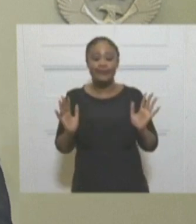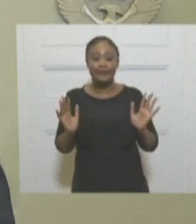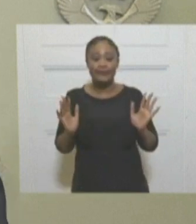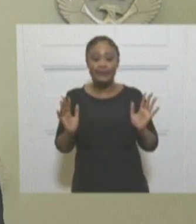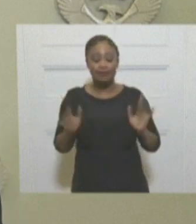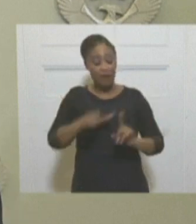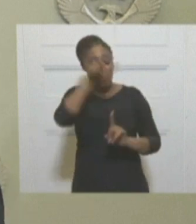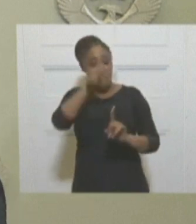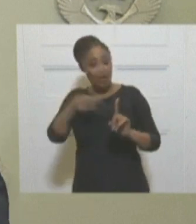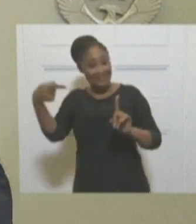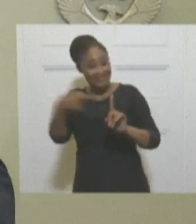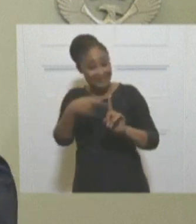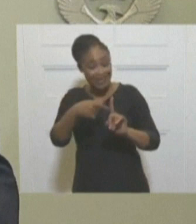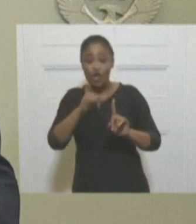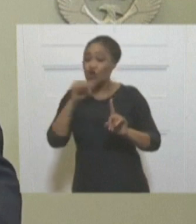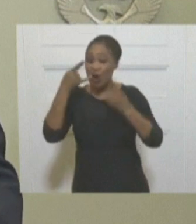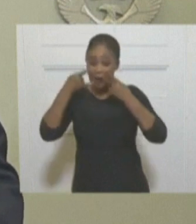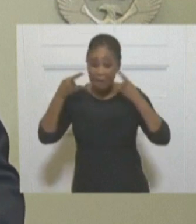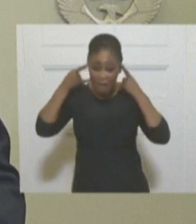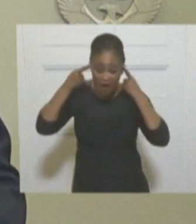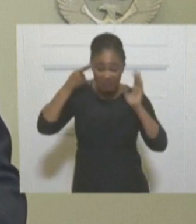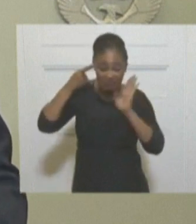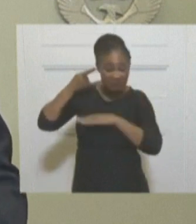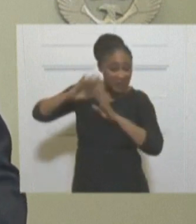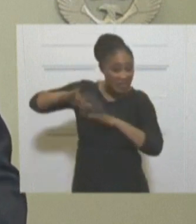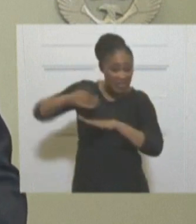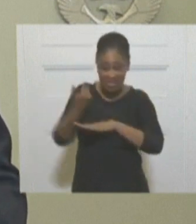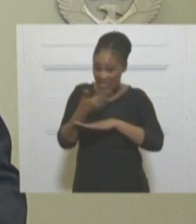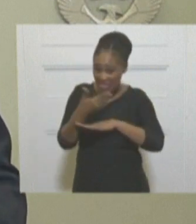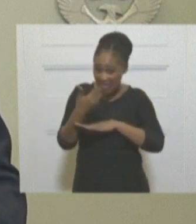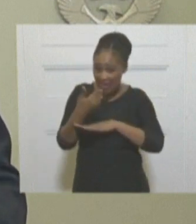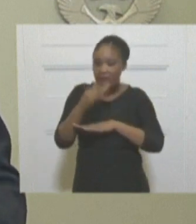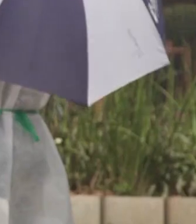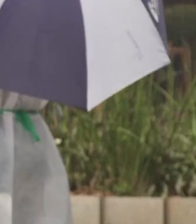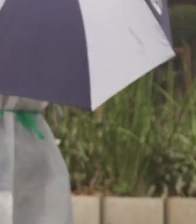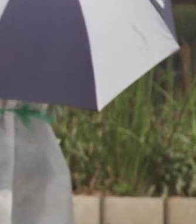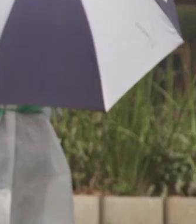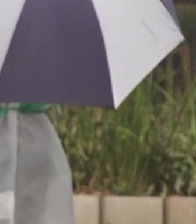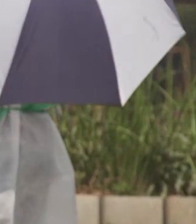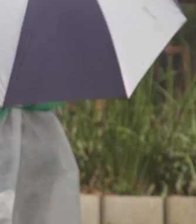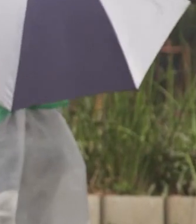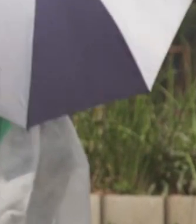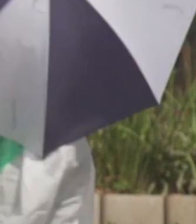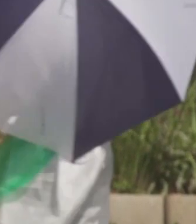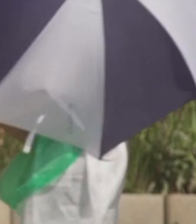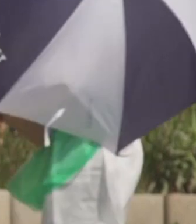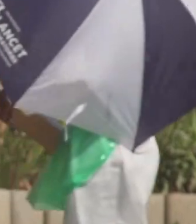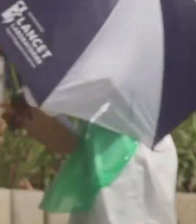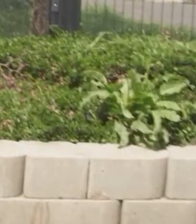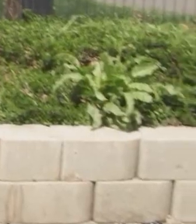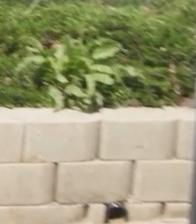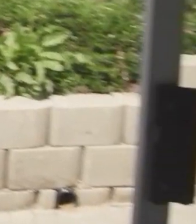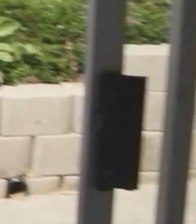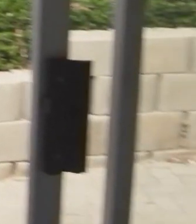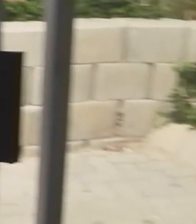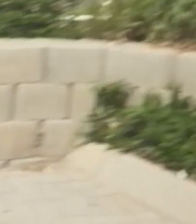inoltre è stata disposta la chiusura di piscine pubbliche spiagge e c'è il coprifuoco dalle nove alle 6 di mattina ormai il sudafrica si